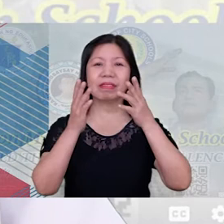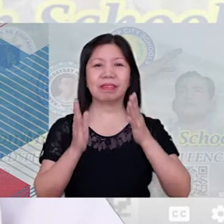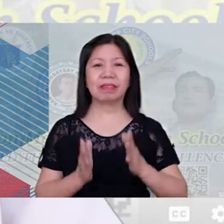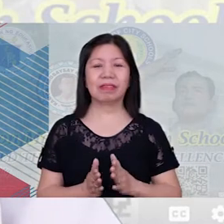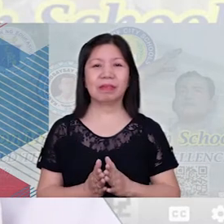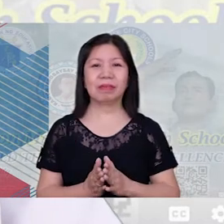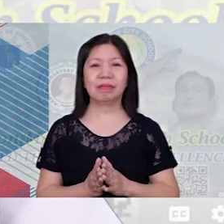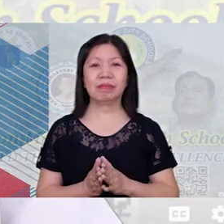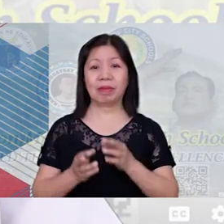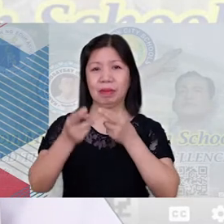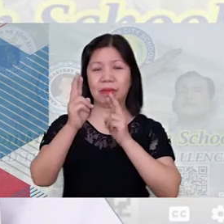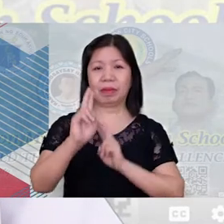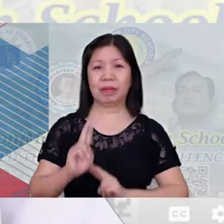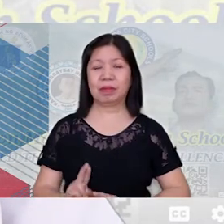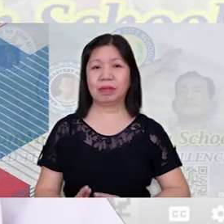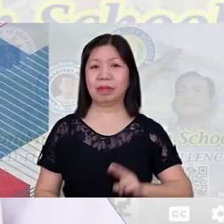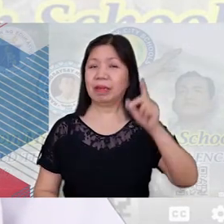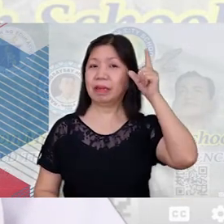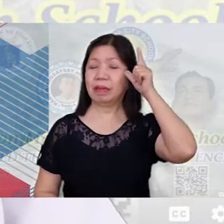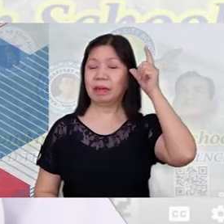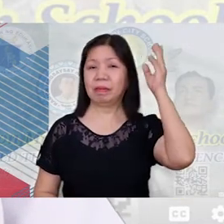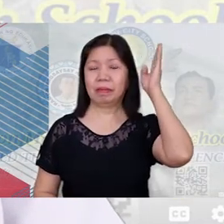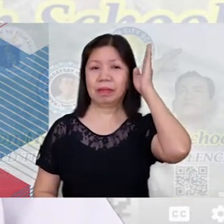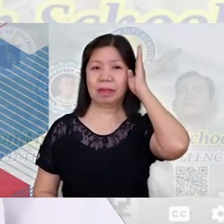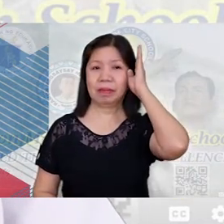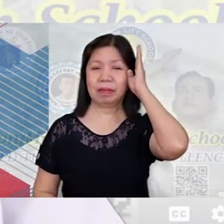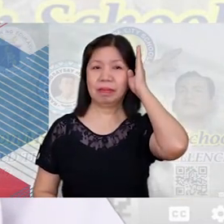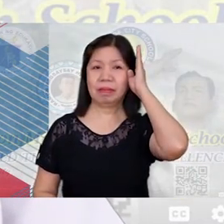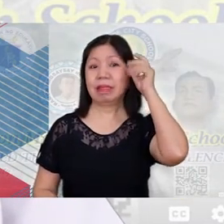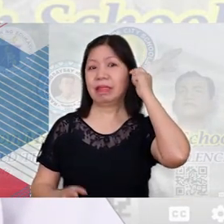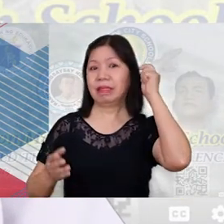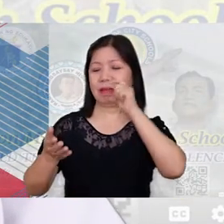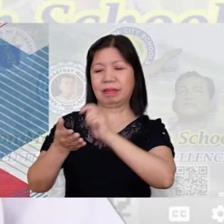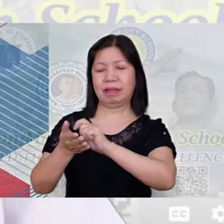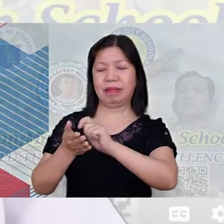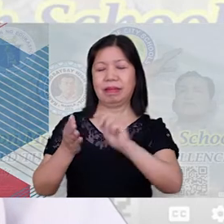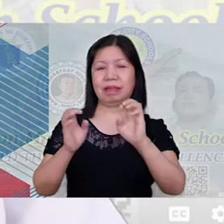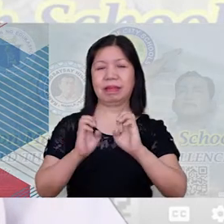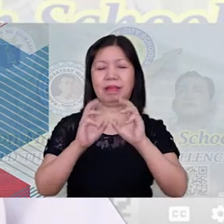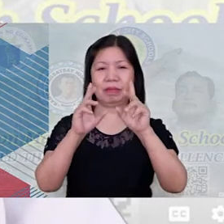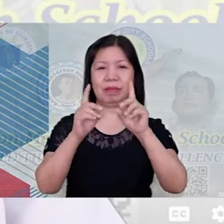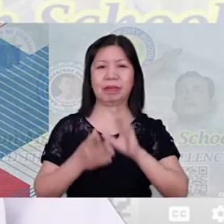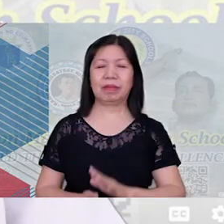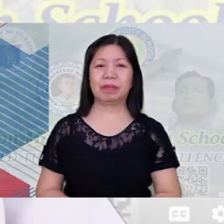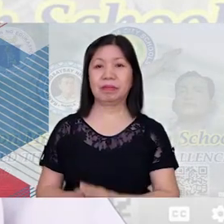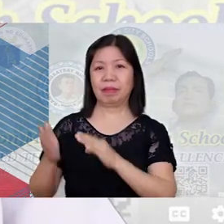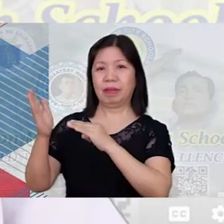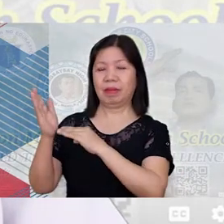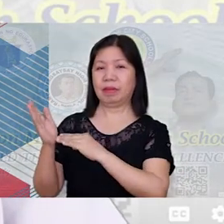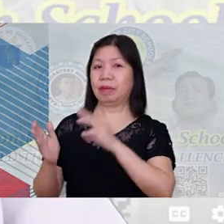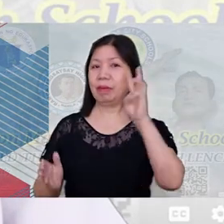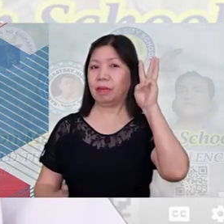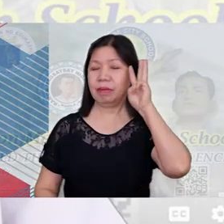nagbibitagampan ang uling, kagalang-galang Leonor Embriones, kalihim ng kagawaran ng edukasyon.